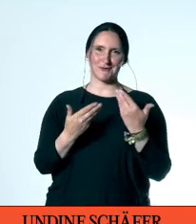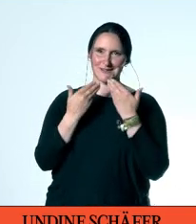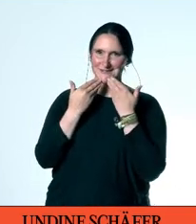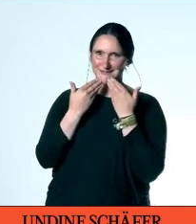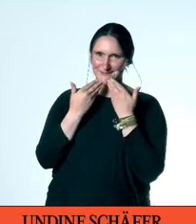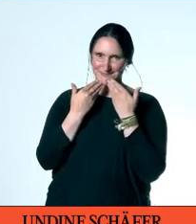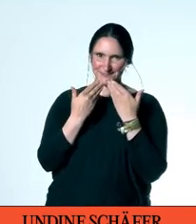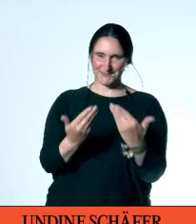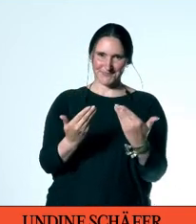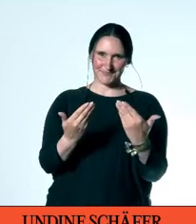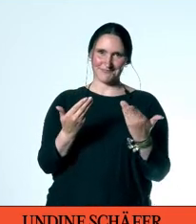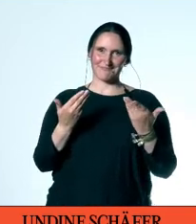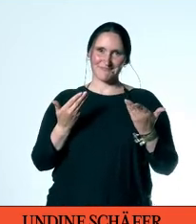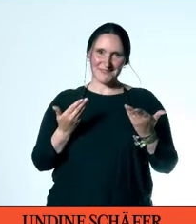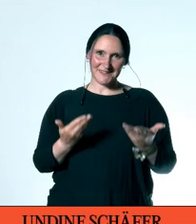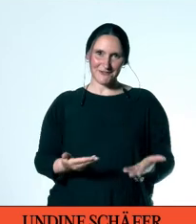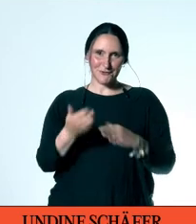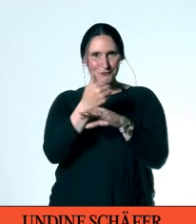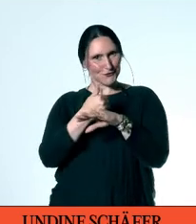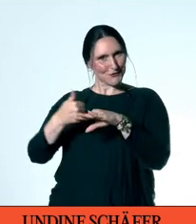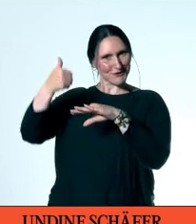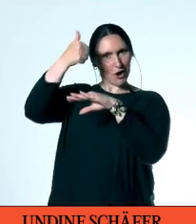Leute von FabSwag zu treffen.